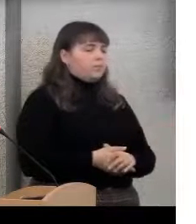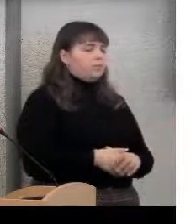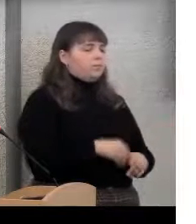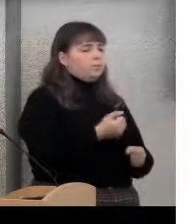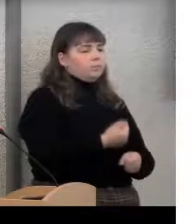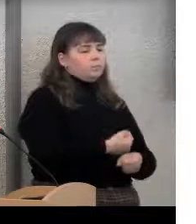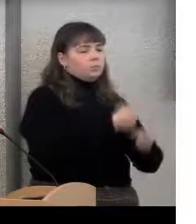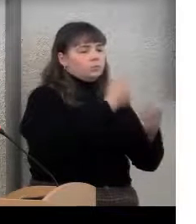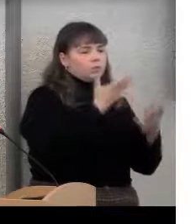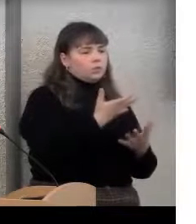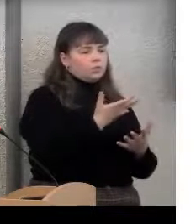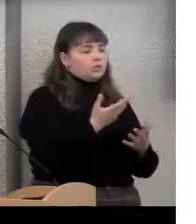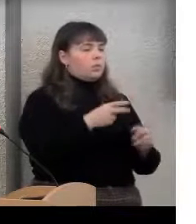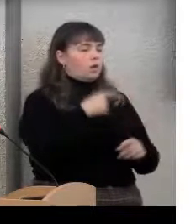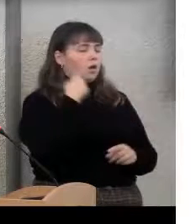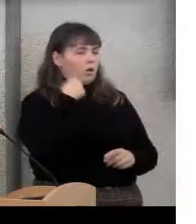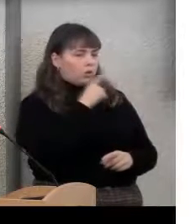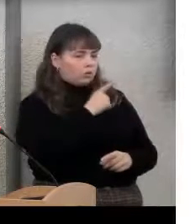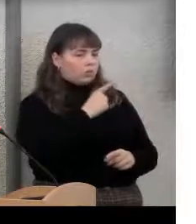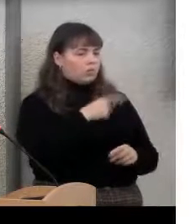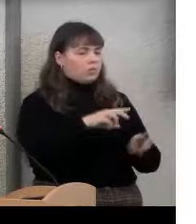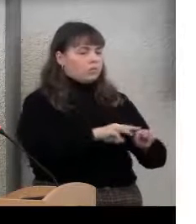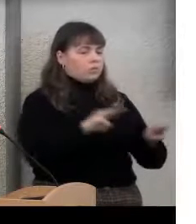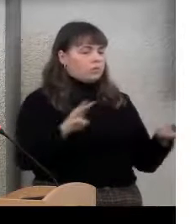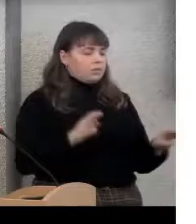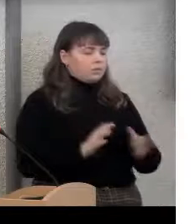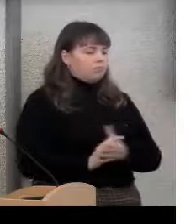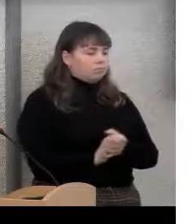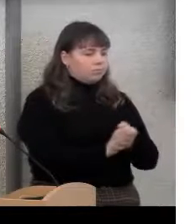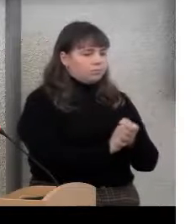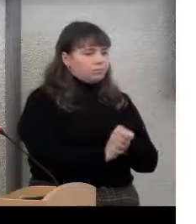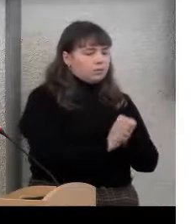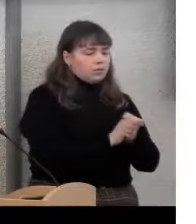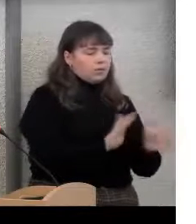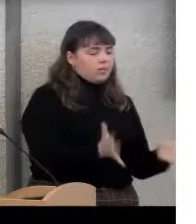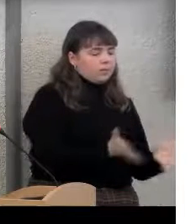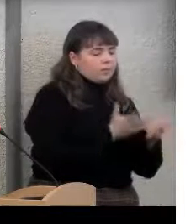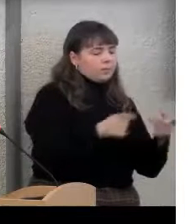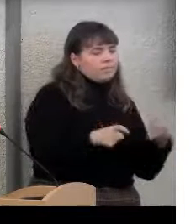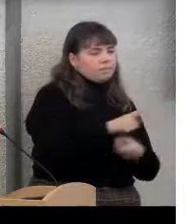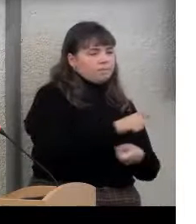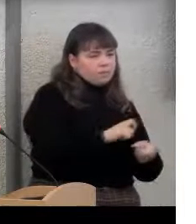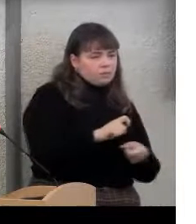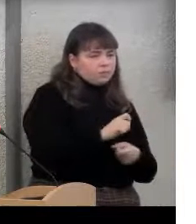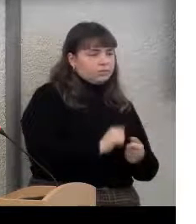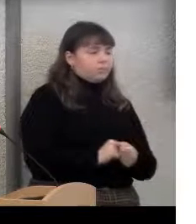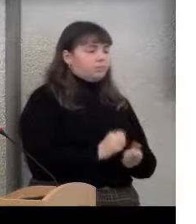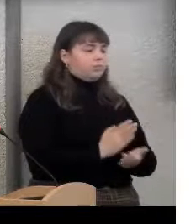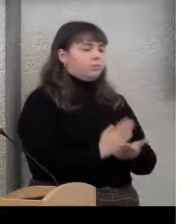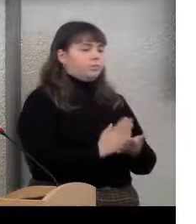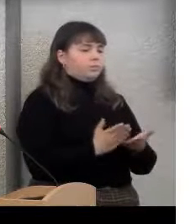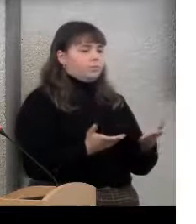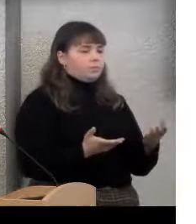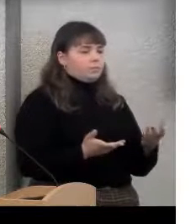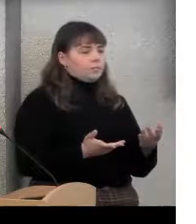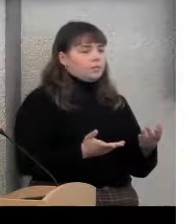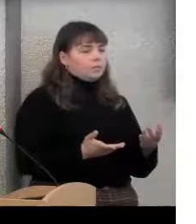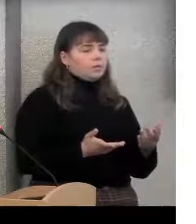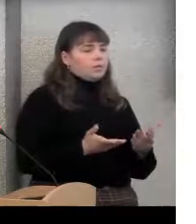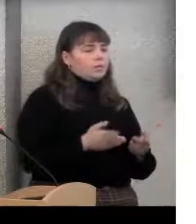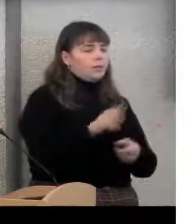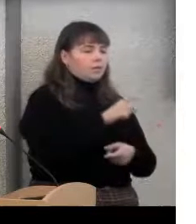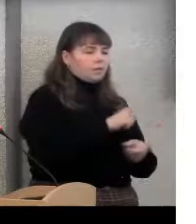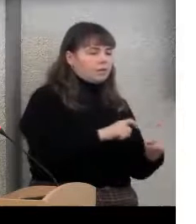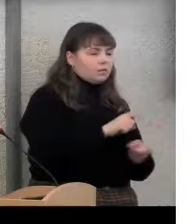ekonomikos ministerijų bendradarbiavimą, skatinant verslumą. Tai siūloma parengti rekomendaciją švietimo ministerijai dėl